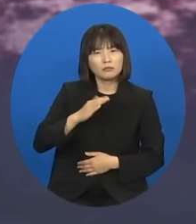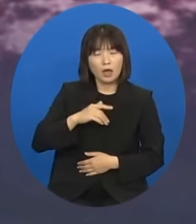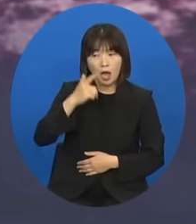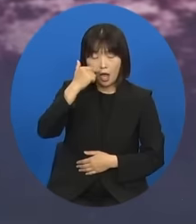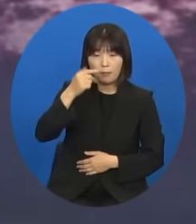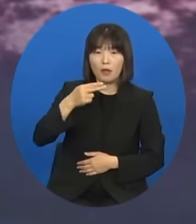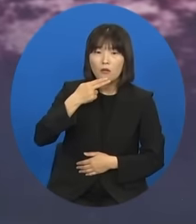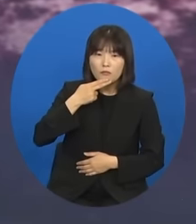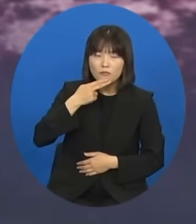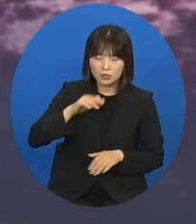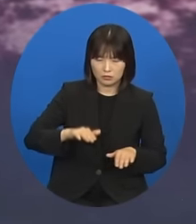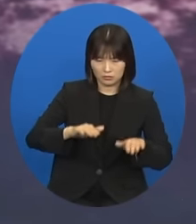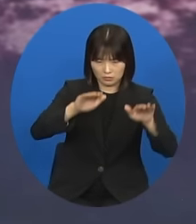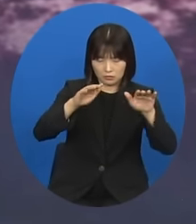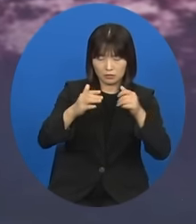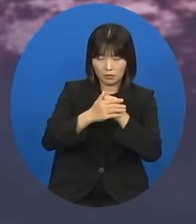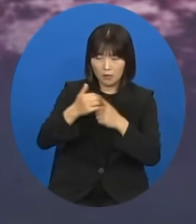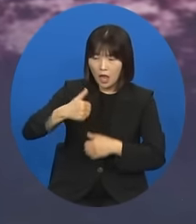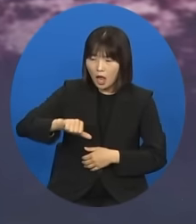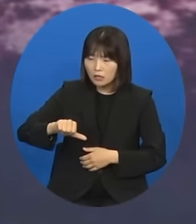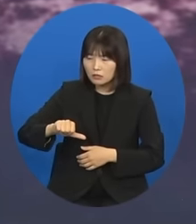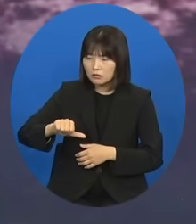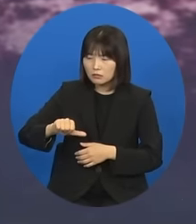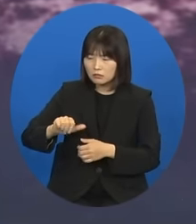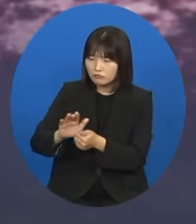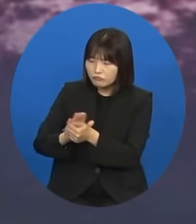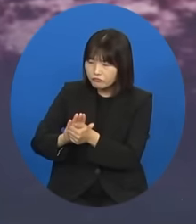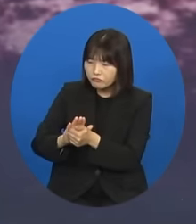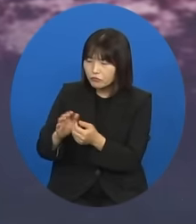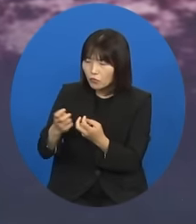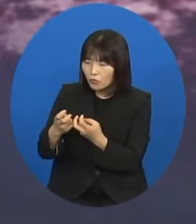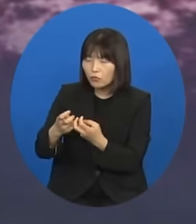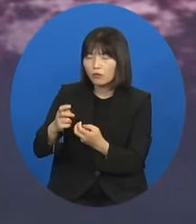자라서 아들을 어떻게 대할지 모르겠다는